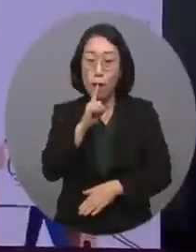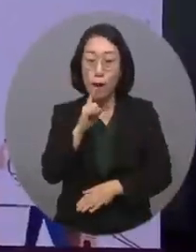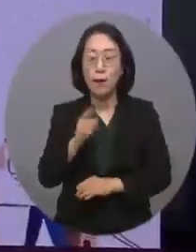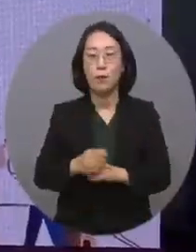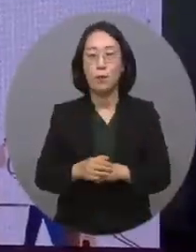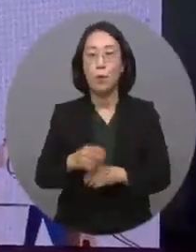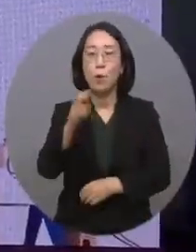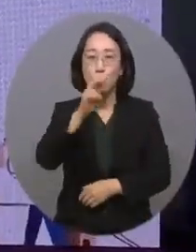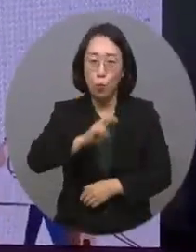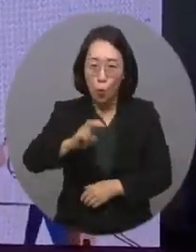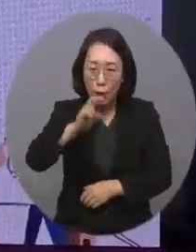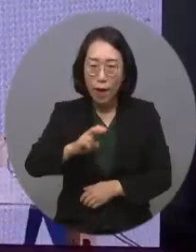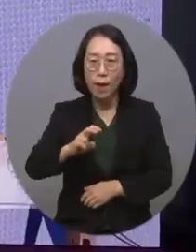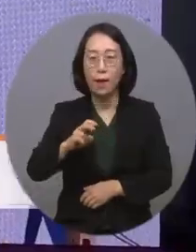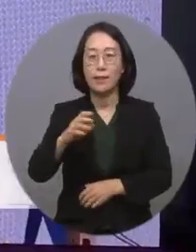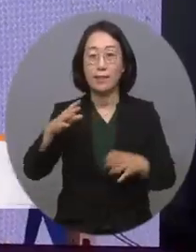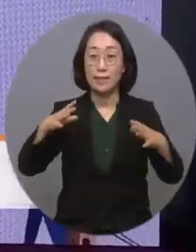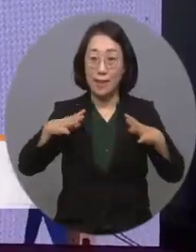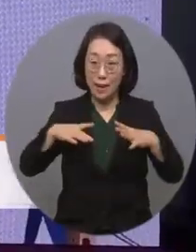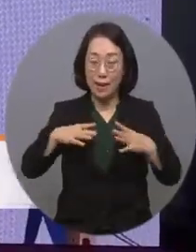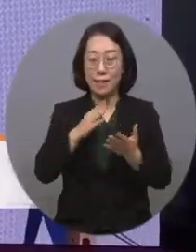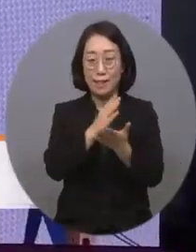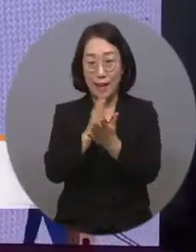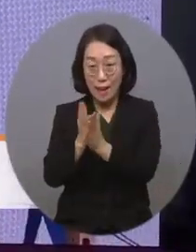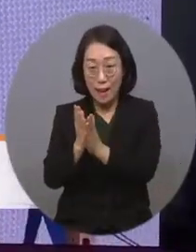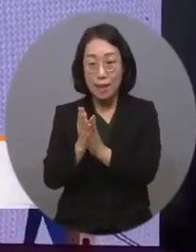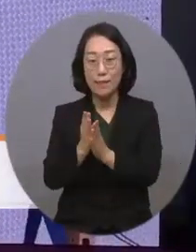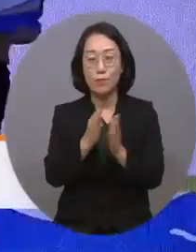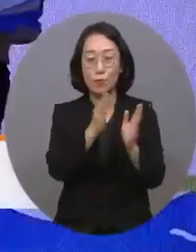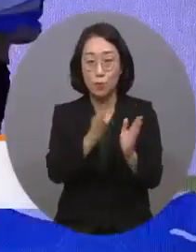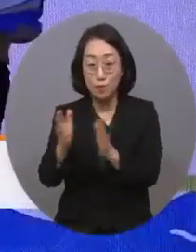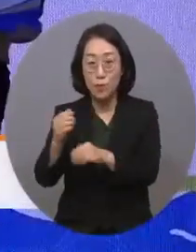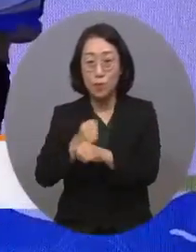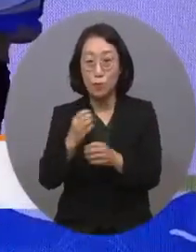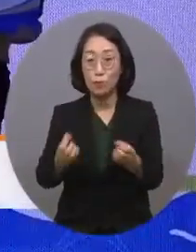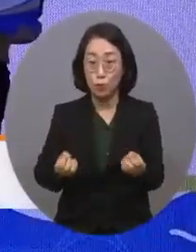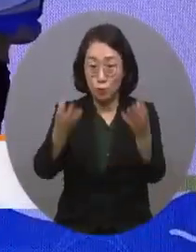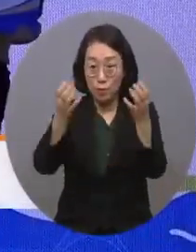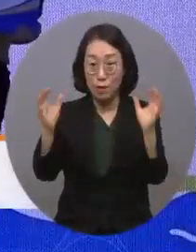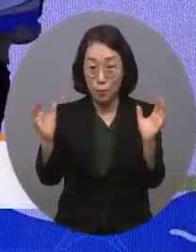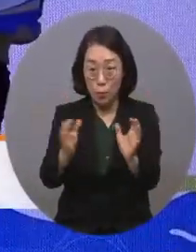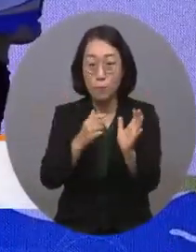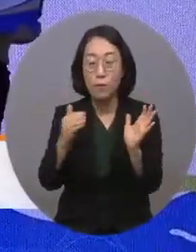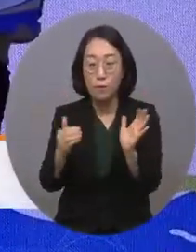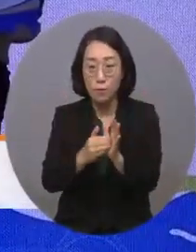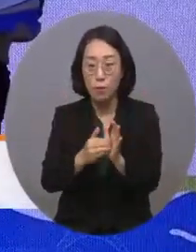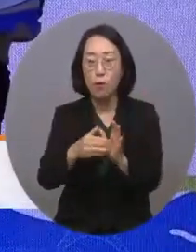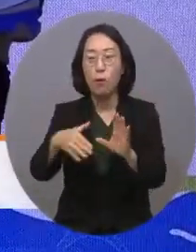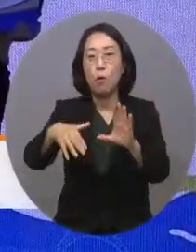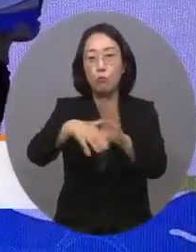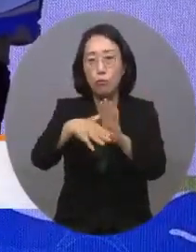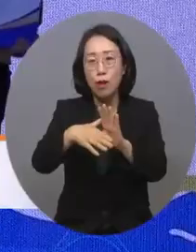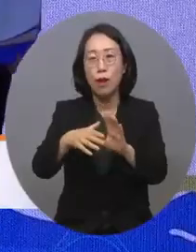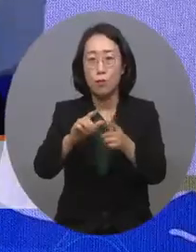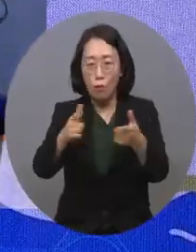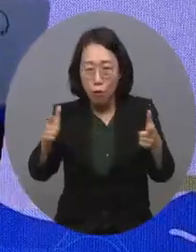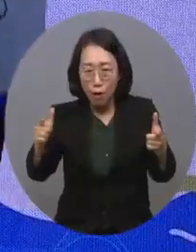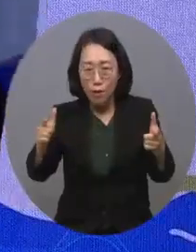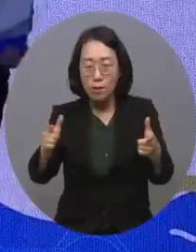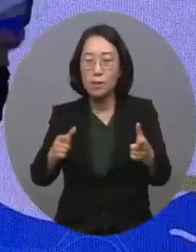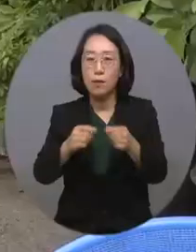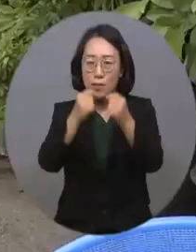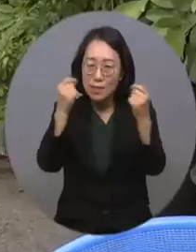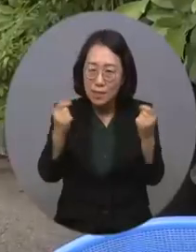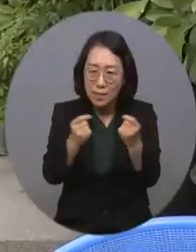외국인 한국어 노래 자랑 등 다채로운 프로그램으로 구성된 이번 축제를 통해 다문화 친화적 지역사회를 추구하고